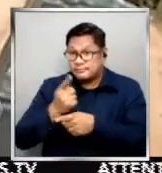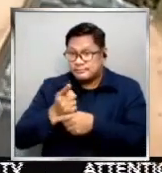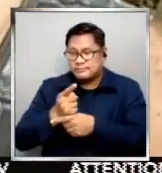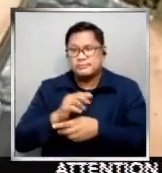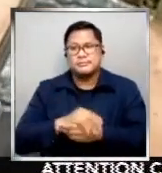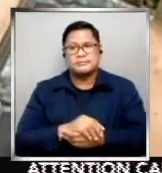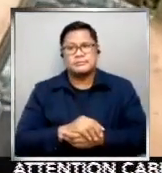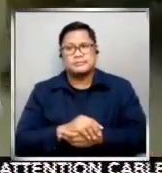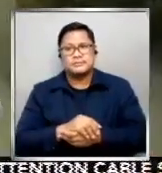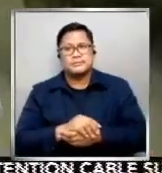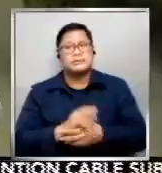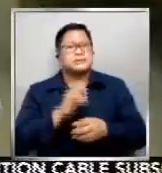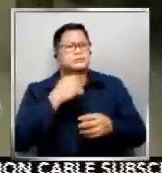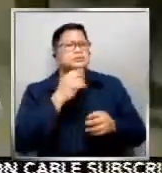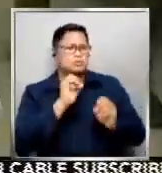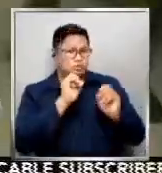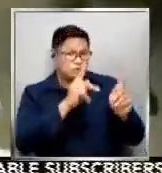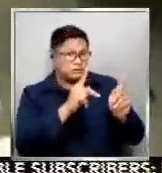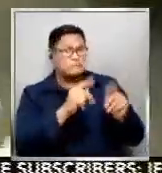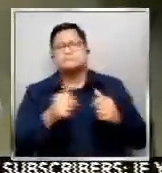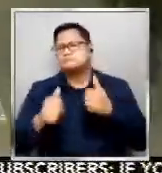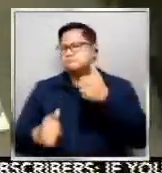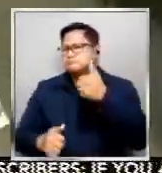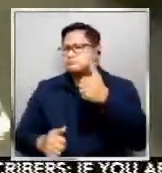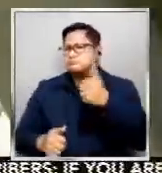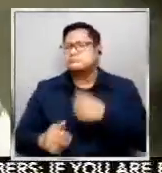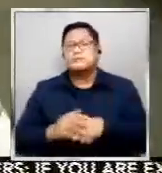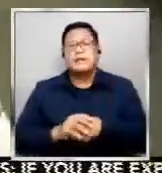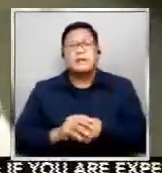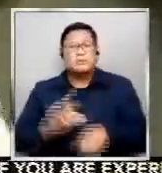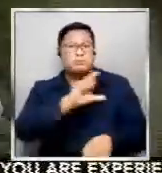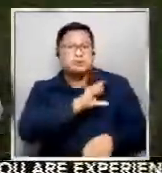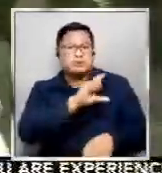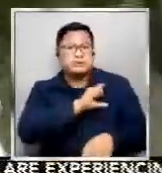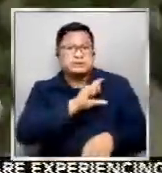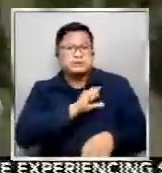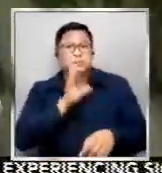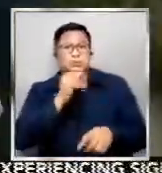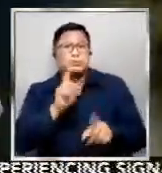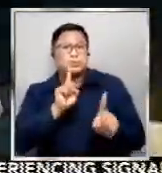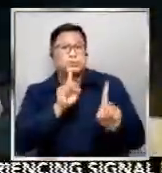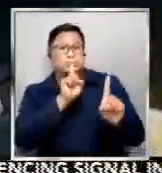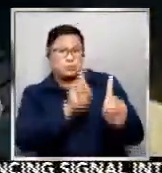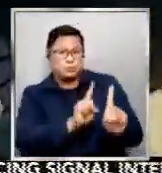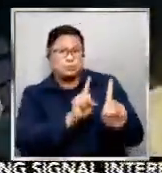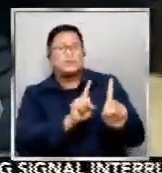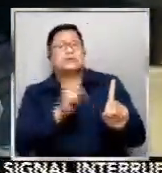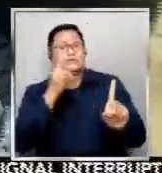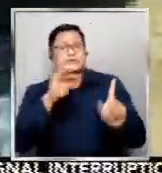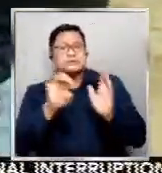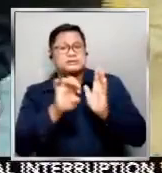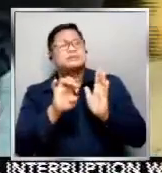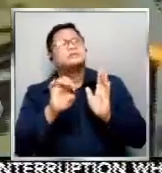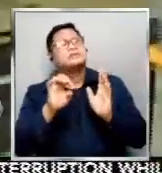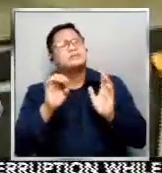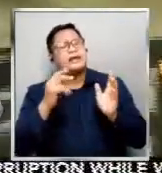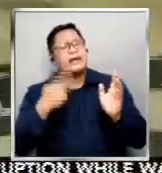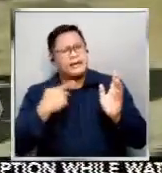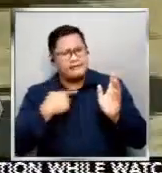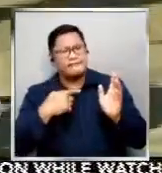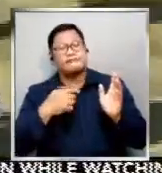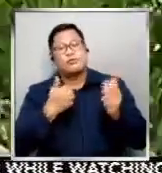okay. Yeah, it's good. Pulisya ang inatasang magbantay kung nasusunod ba ang health guidelines na ibinigay ng